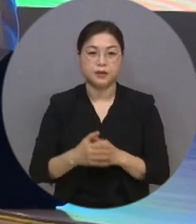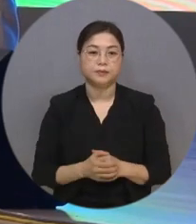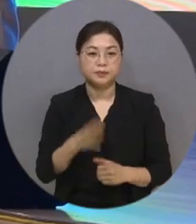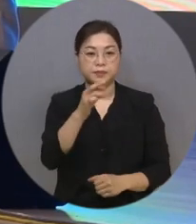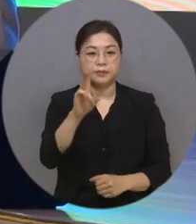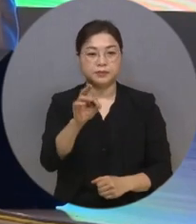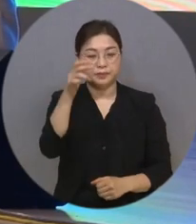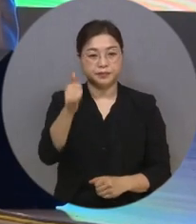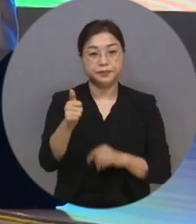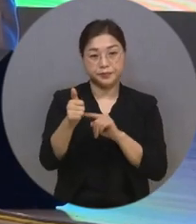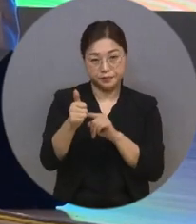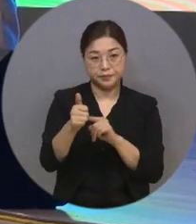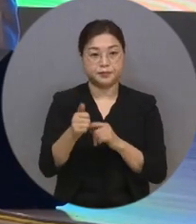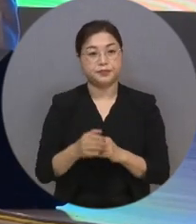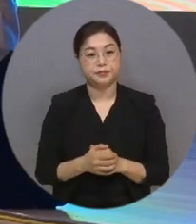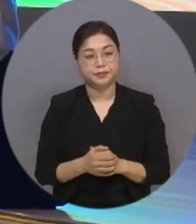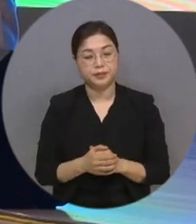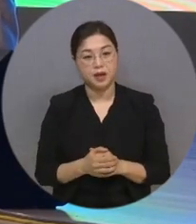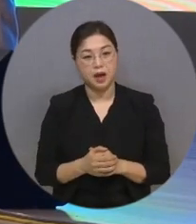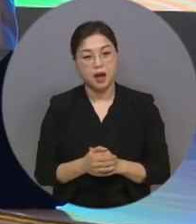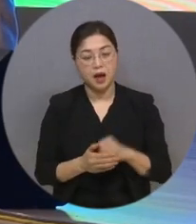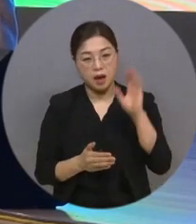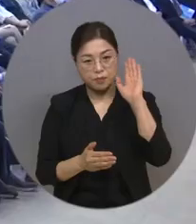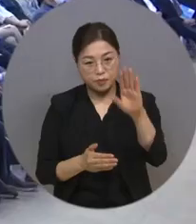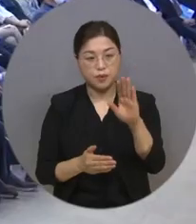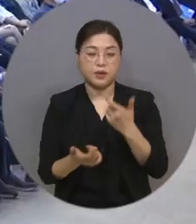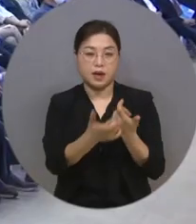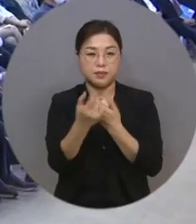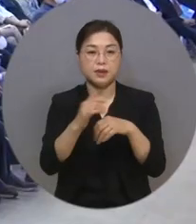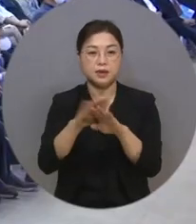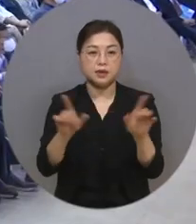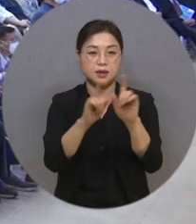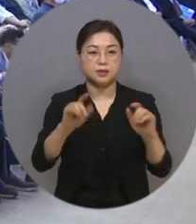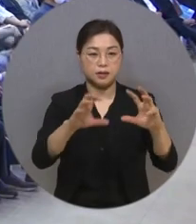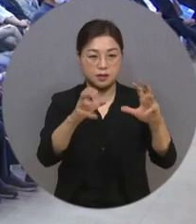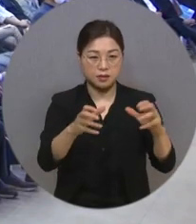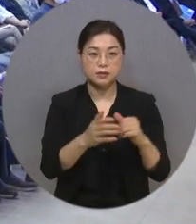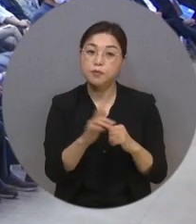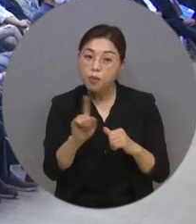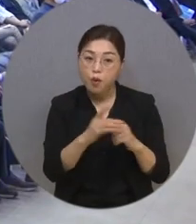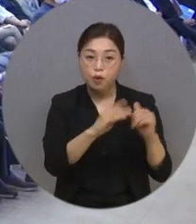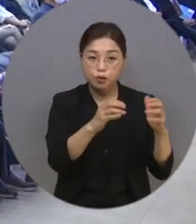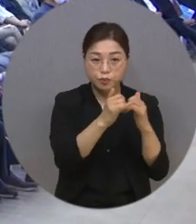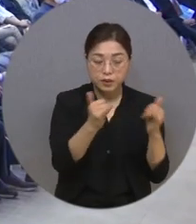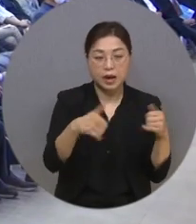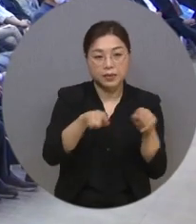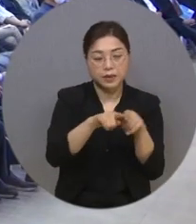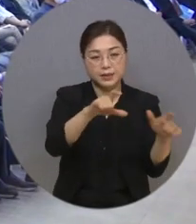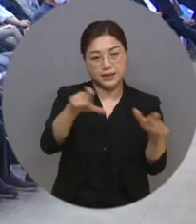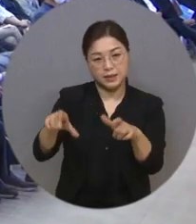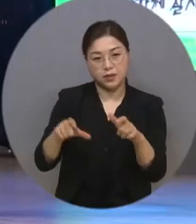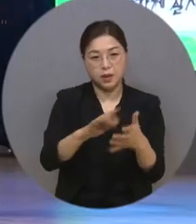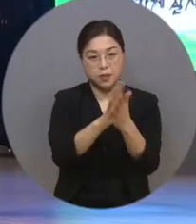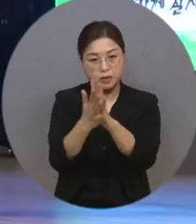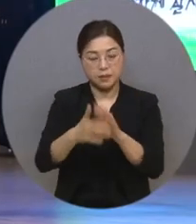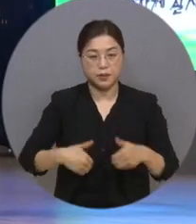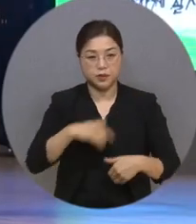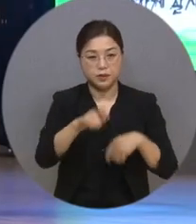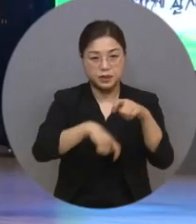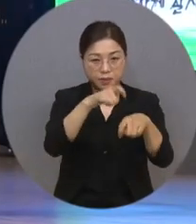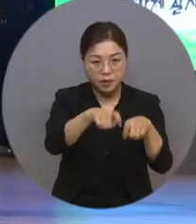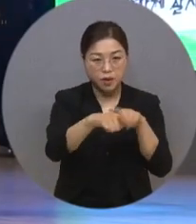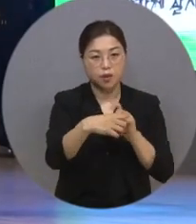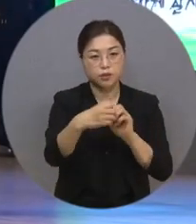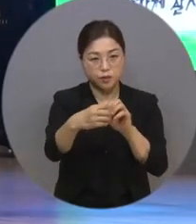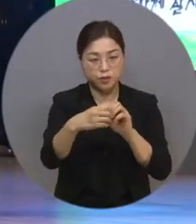양승조 전 충남도지사는 앞으로 다함께 잘사는 세상은 국민과 함께 지역 혁신을 실천하는 참여 소통